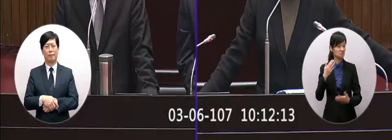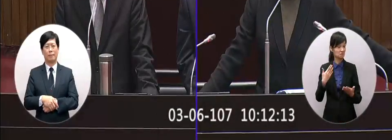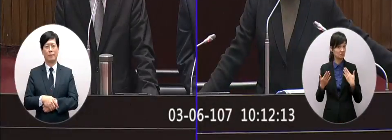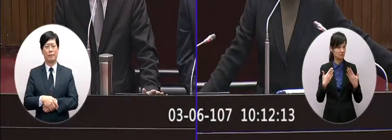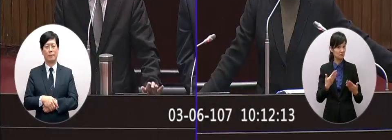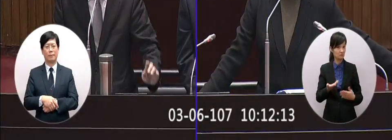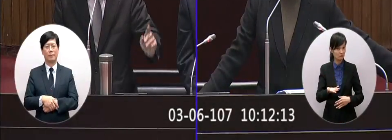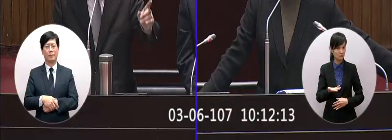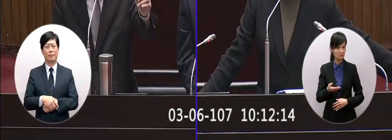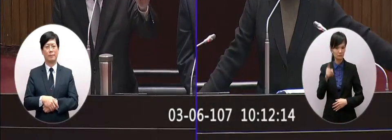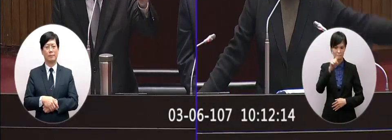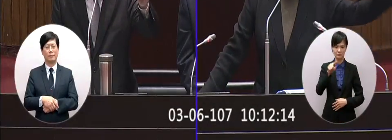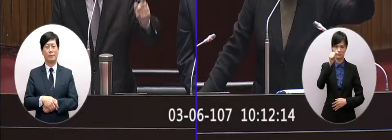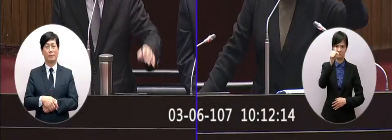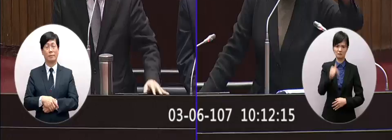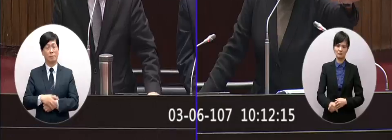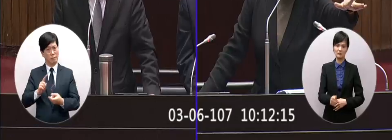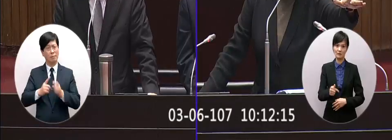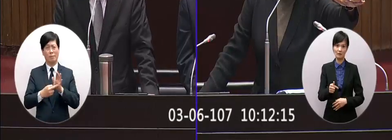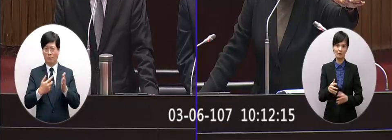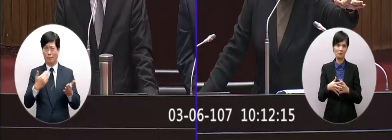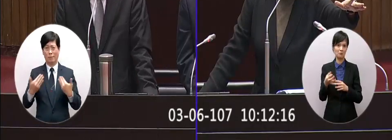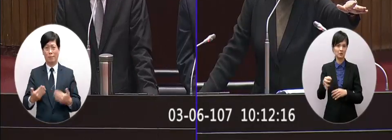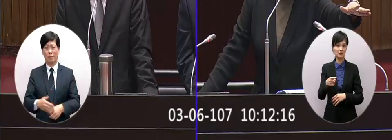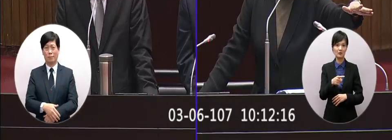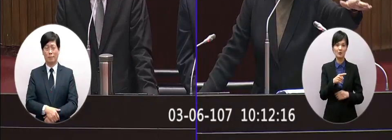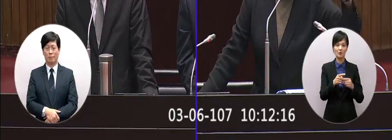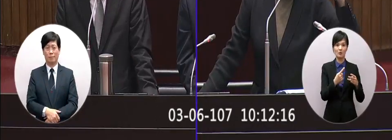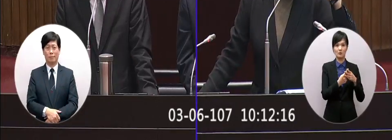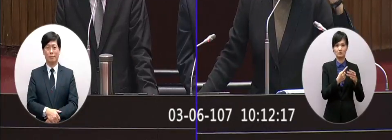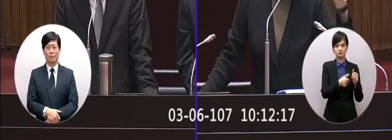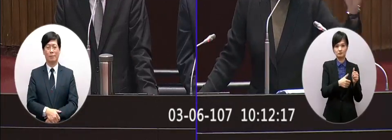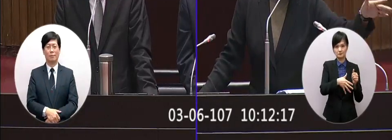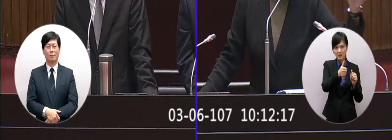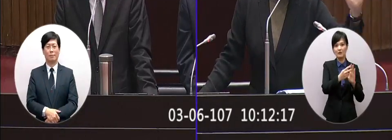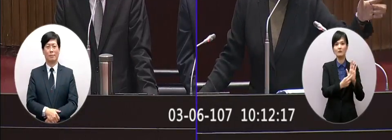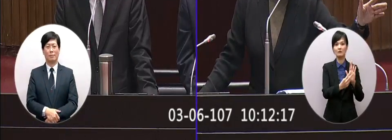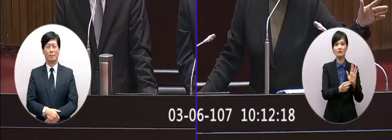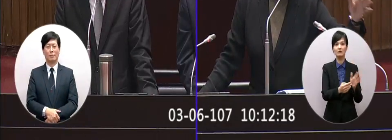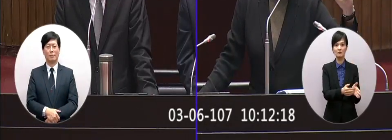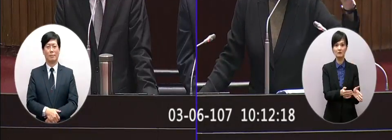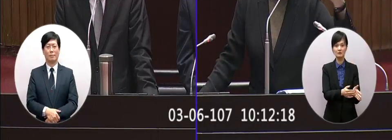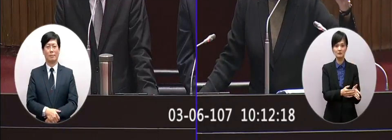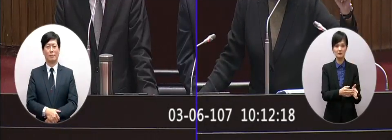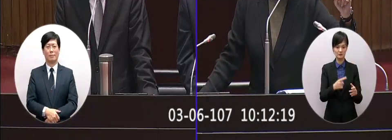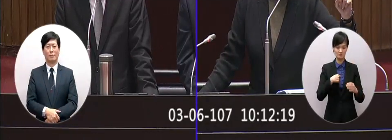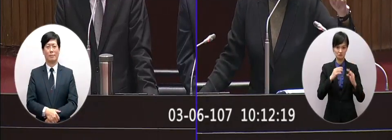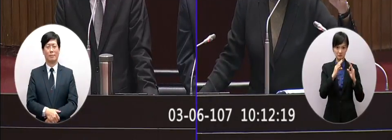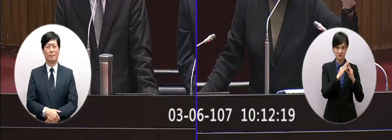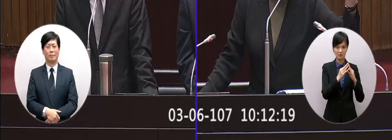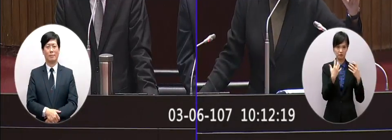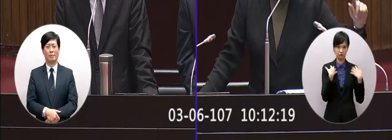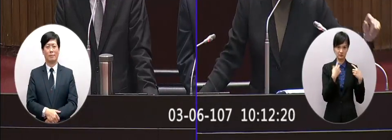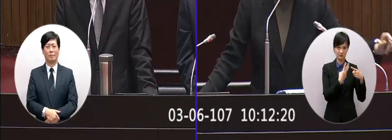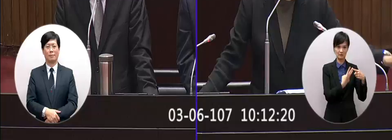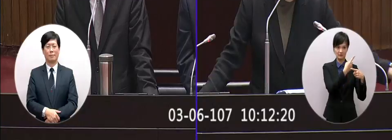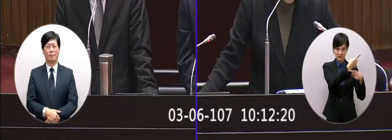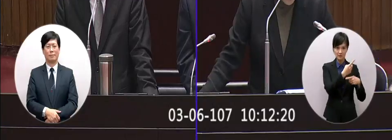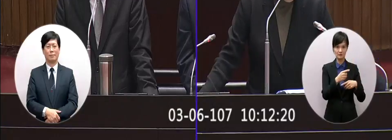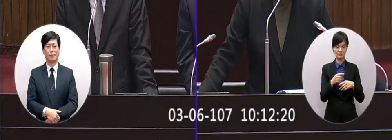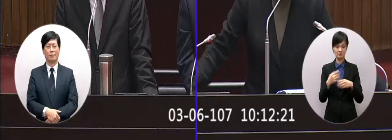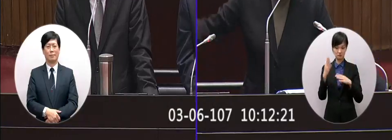么吗？1000亿， 讲得很清楚、啊。 王次长说了，我们的银行承担1/3，政府要